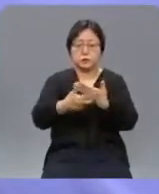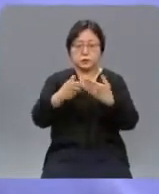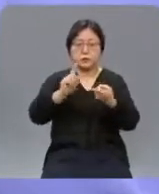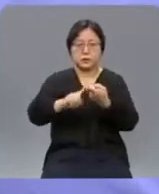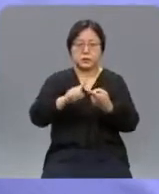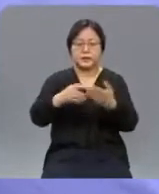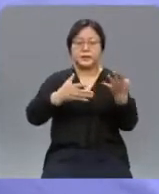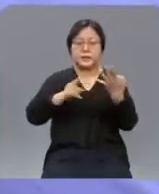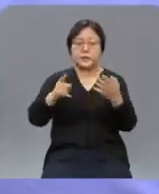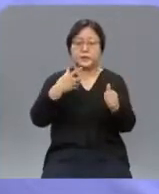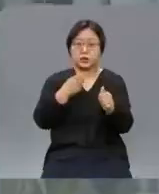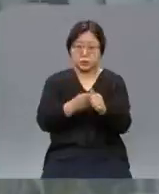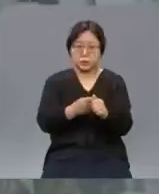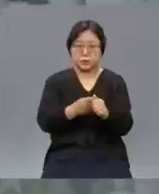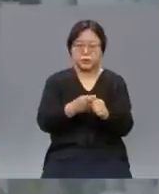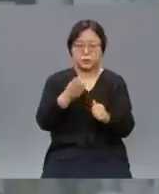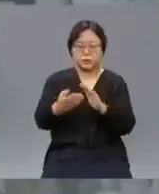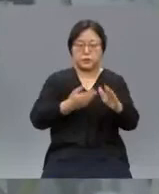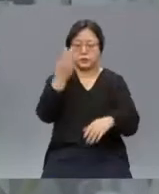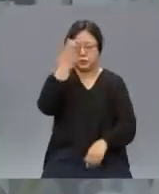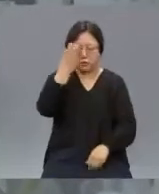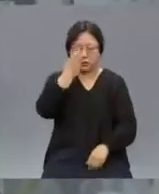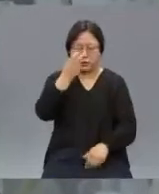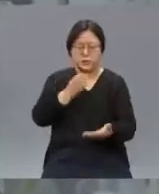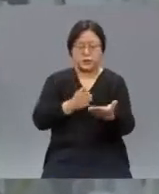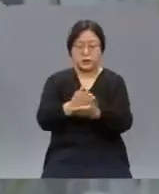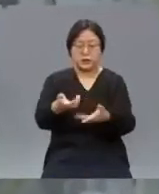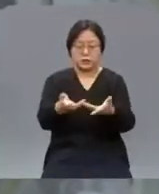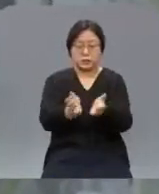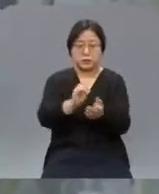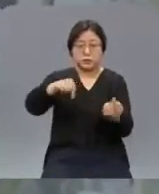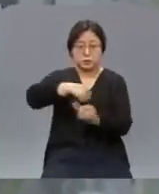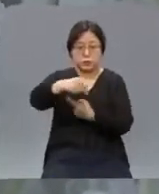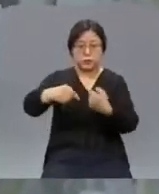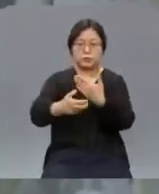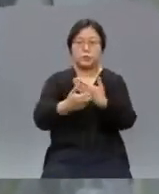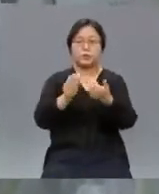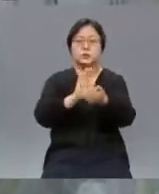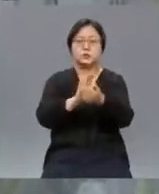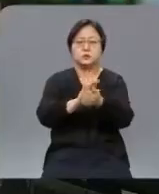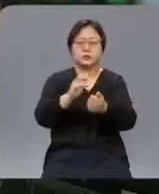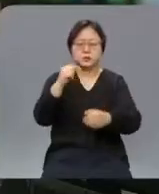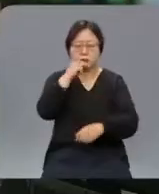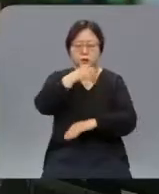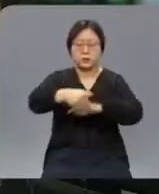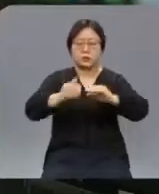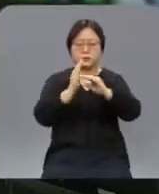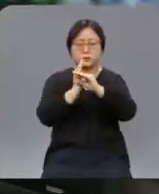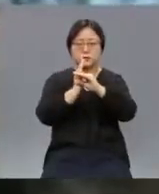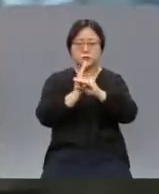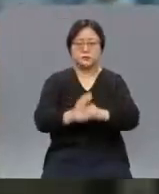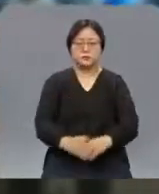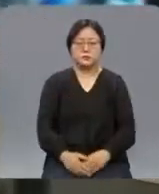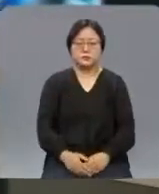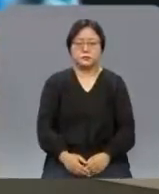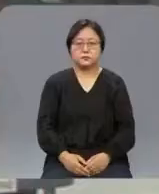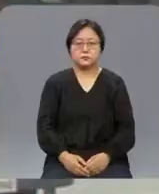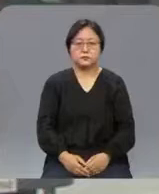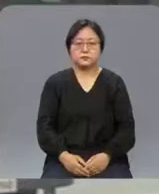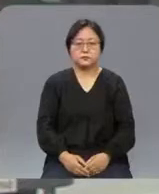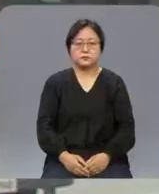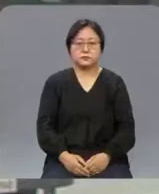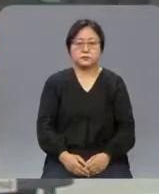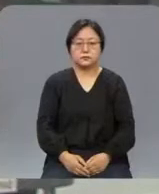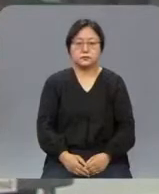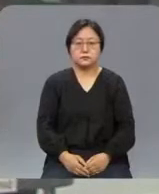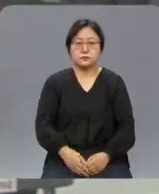가사 수당 유 승 용 입니다 다음달 6일 진도 등 3대 0 같이 수당 제도 를 꼽았습니다 가사 수당은 40대 b 경제 활동